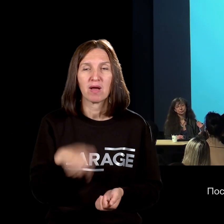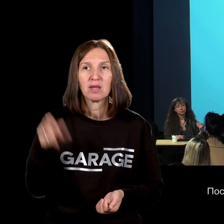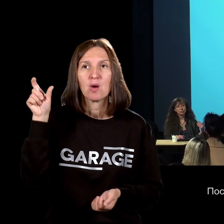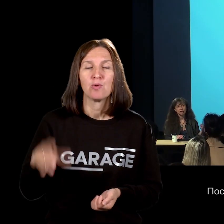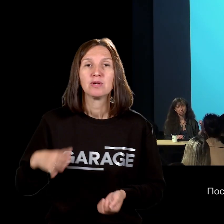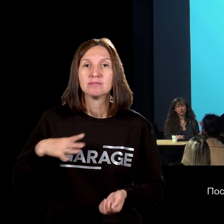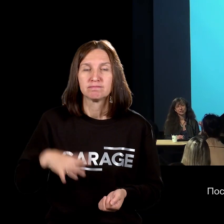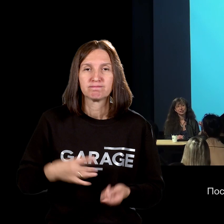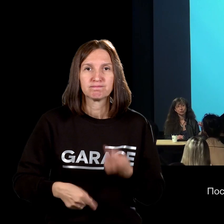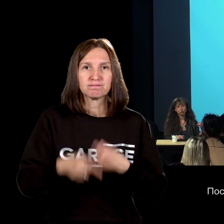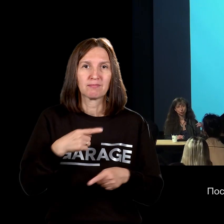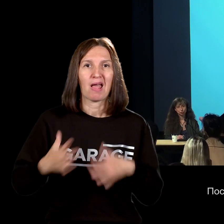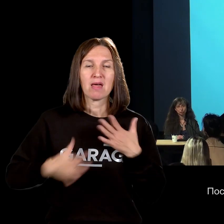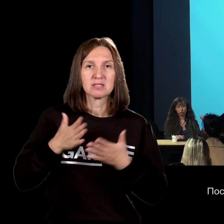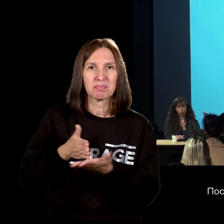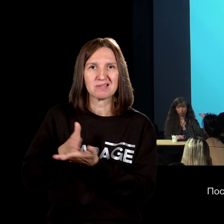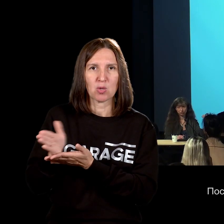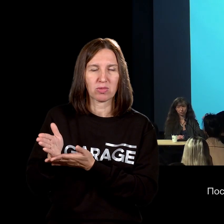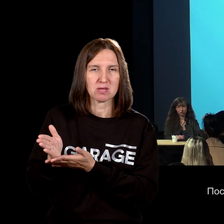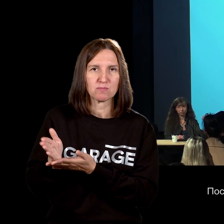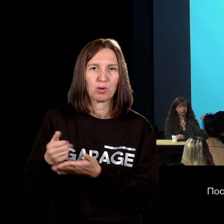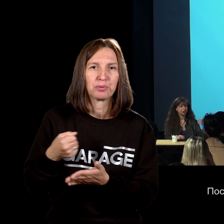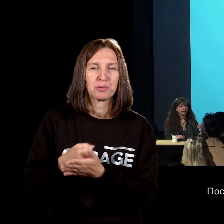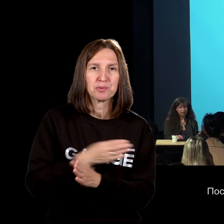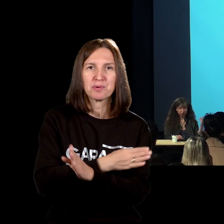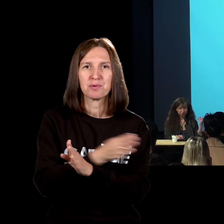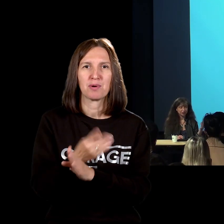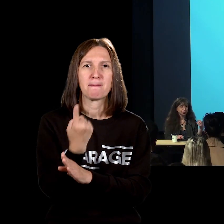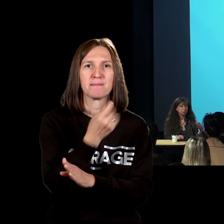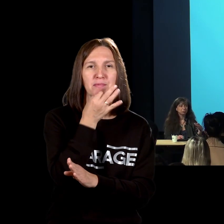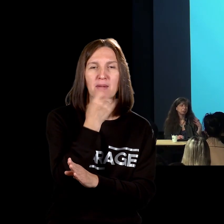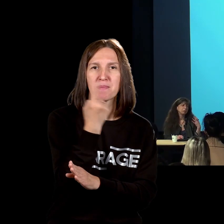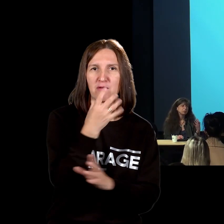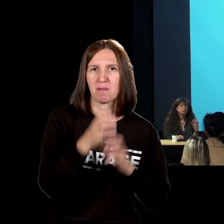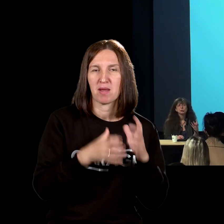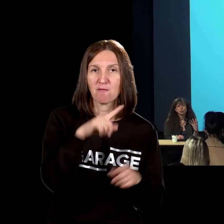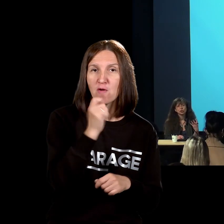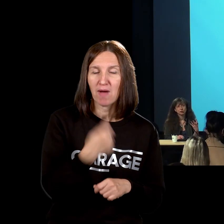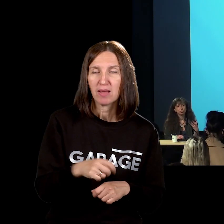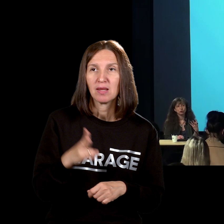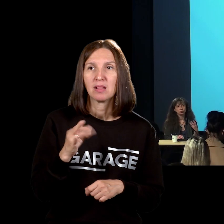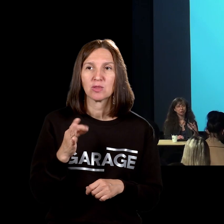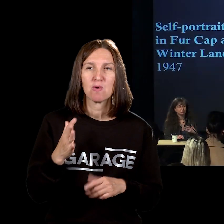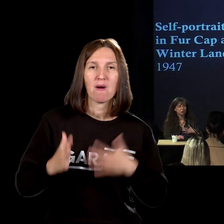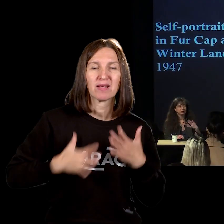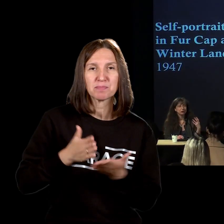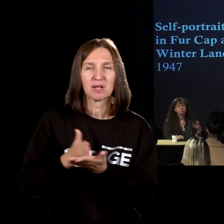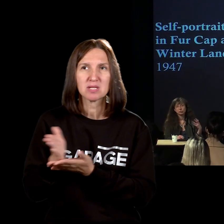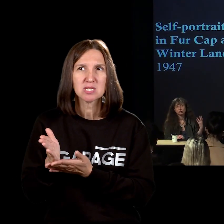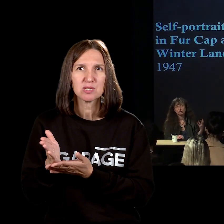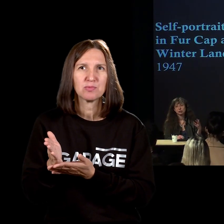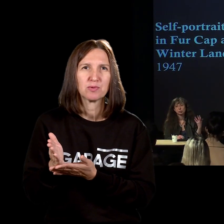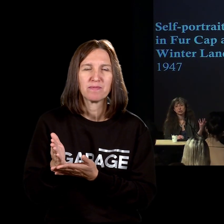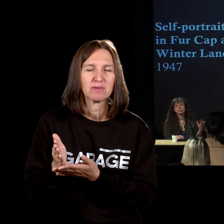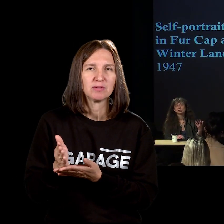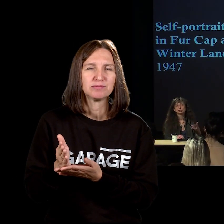к экспрессионизму такому до Первой мировой войны, но экспрессионизму, в общем, очень ходульному, потому что и